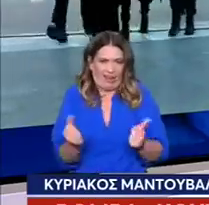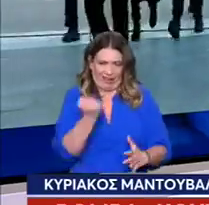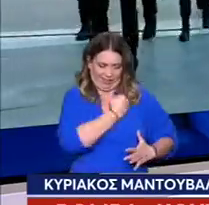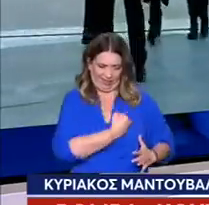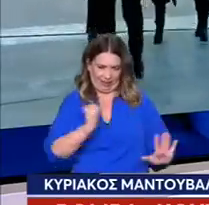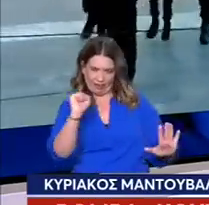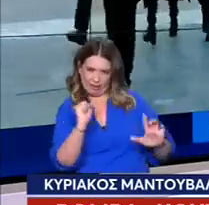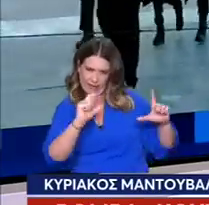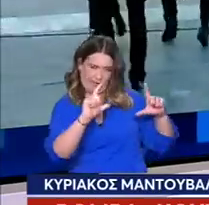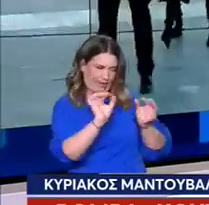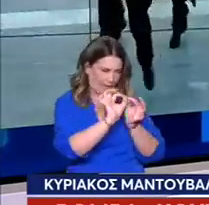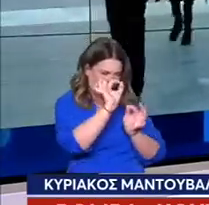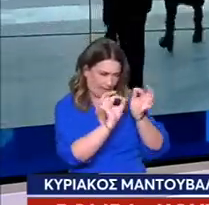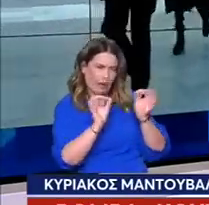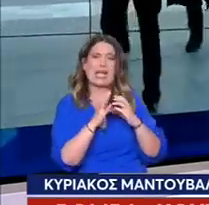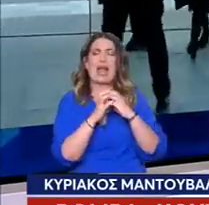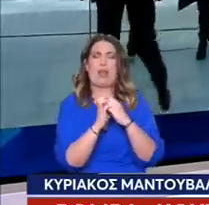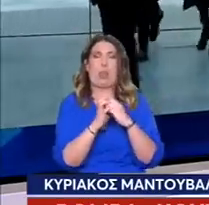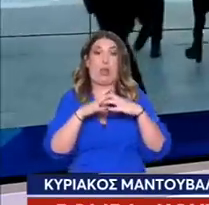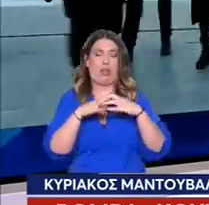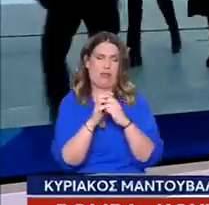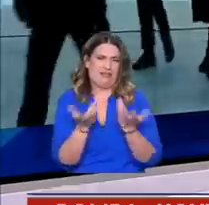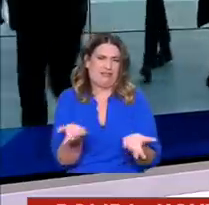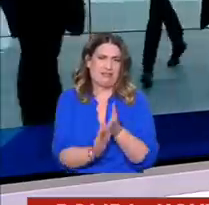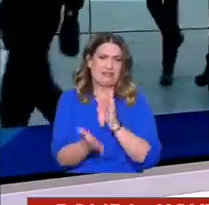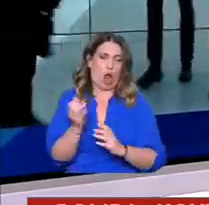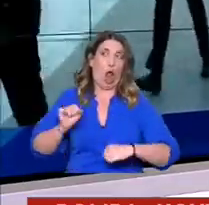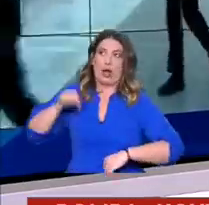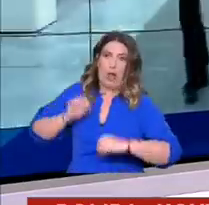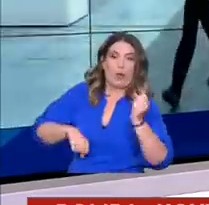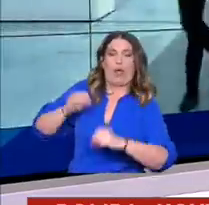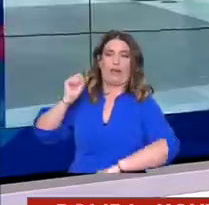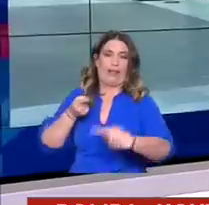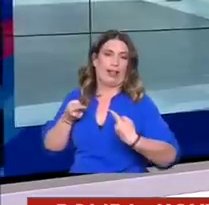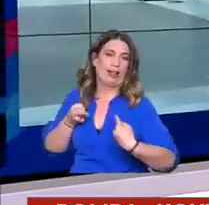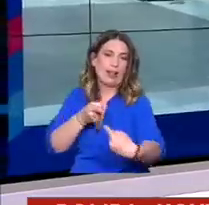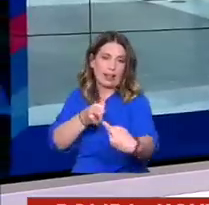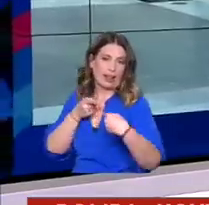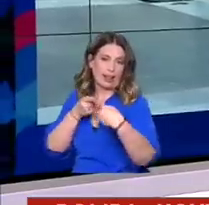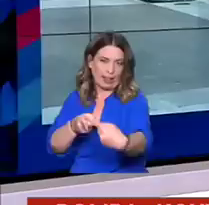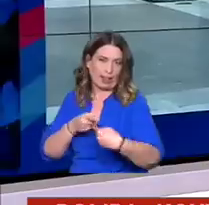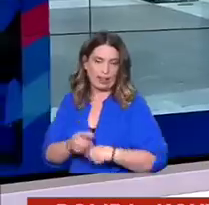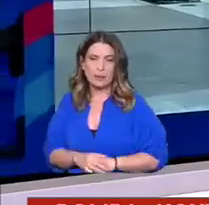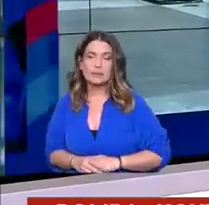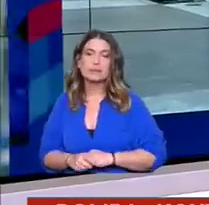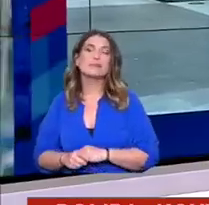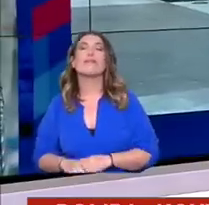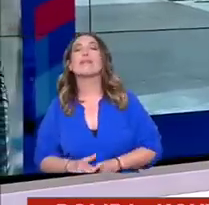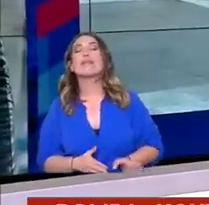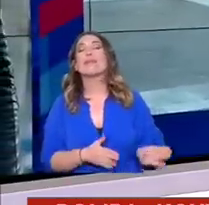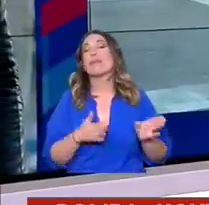φίλες και φίλοι, και αυτό θα δείτε και στο βίντεο που ακολουθεί. Έχουμε την προσπάθεια της υπεράσπισης να αποδείξει ότι έχουμε ιατρικά